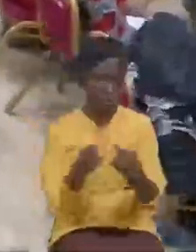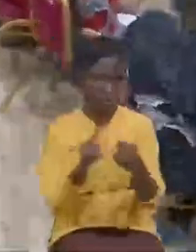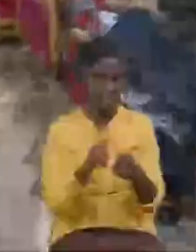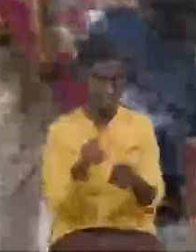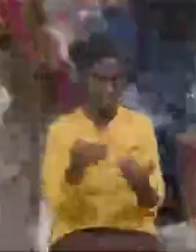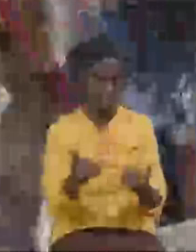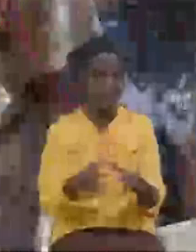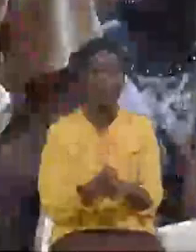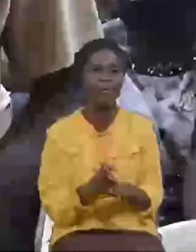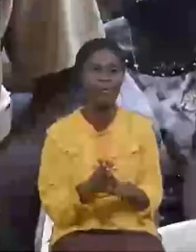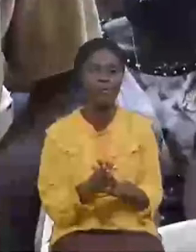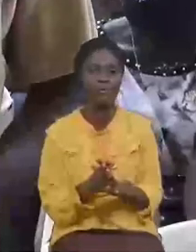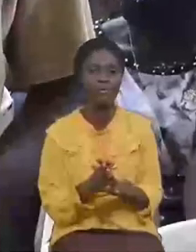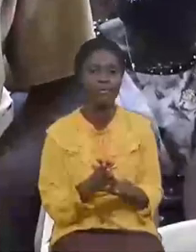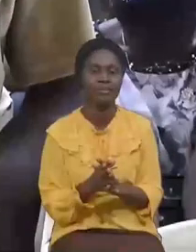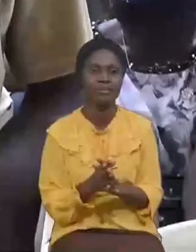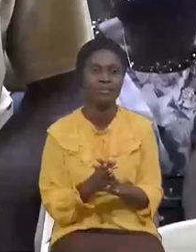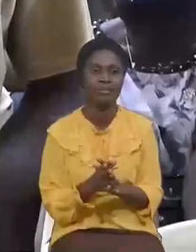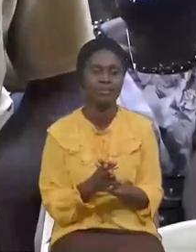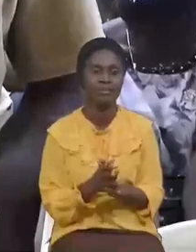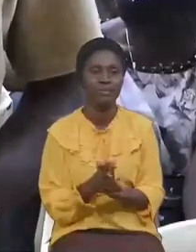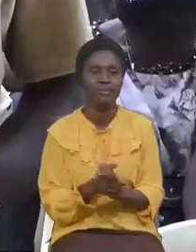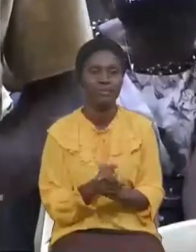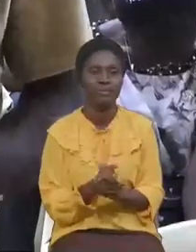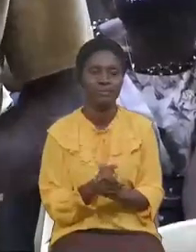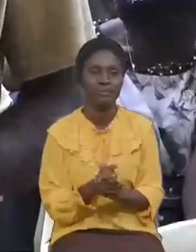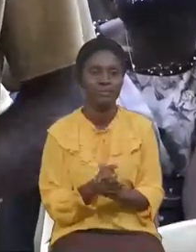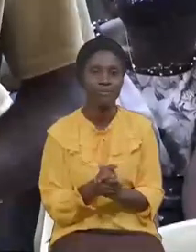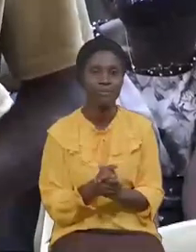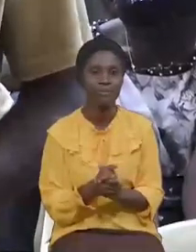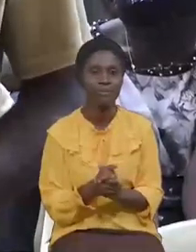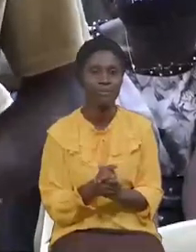aux exigences des conseillers qui sont là-bas.